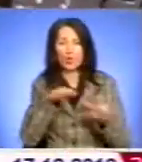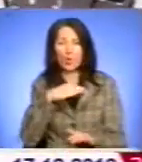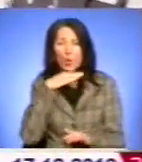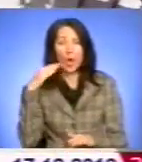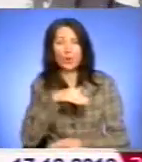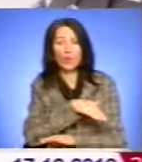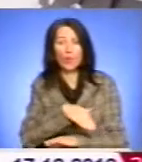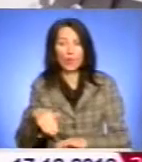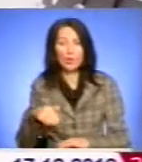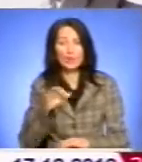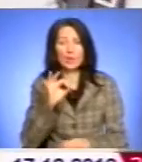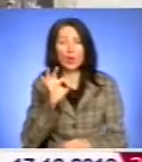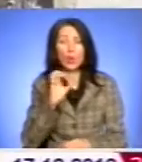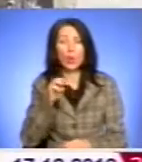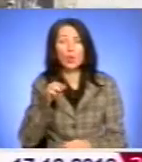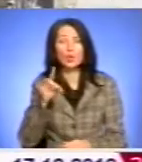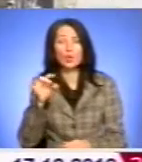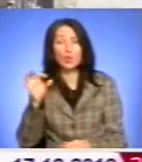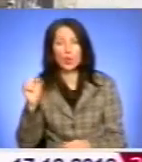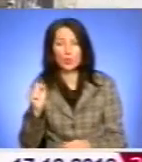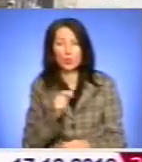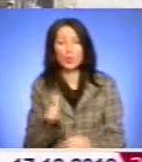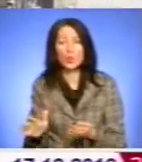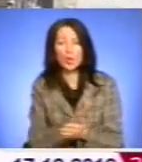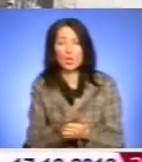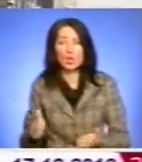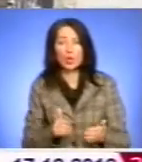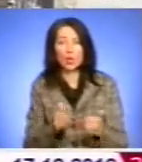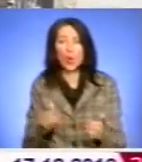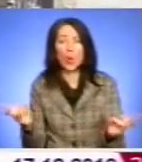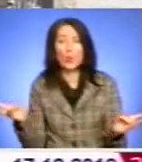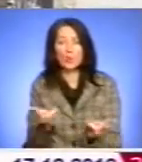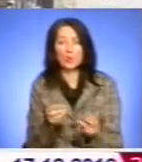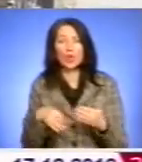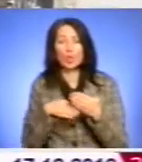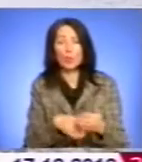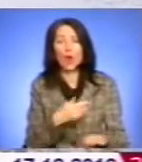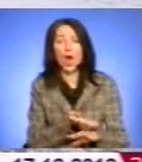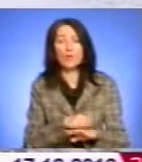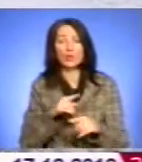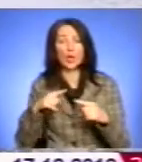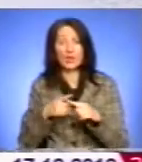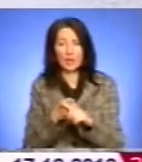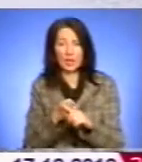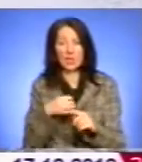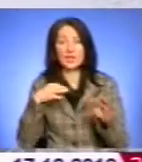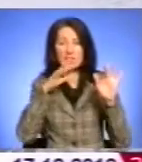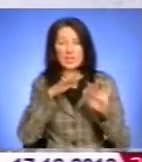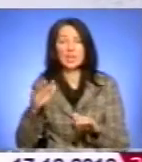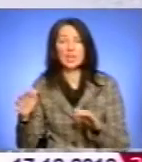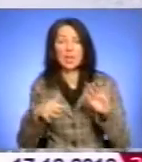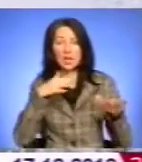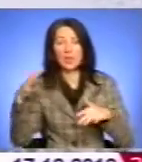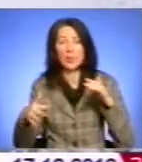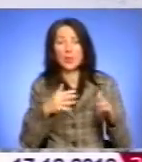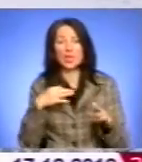розчистити територію навколо будинків, що примикають до об'їзної, потрібна допомога важкої техніки. Адже сніг намітає з полів. Кучугури обабіч